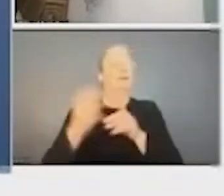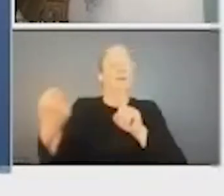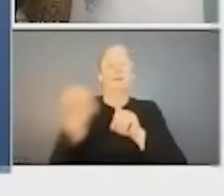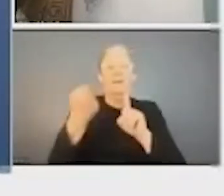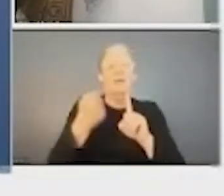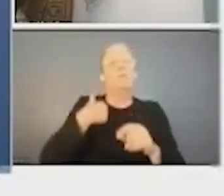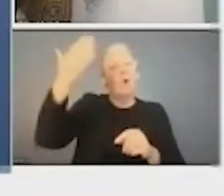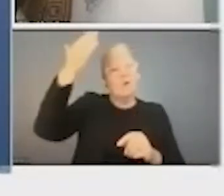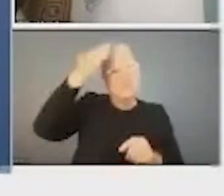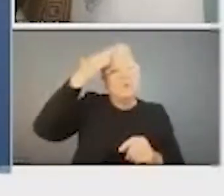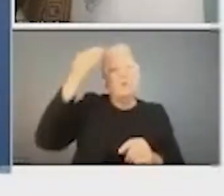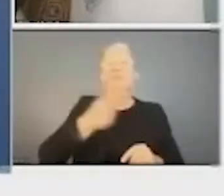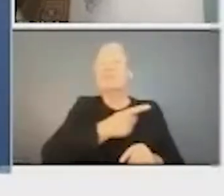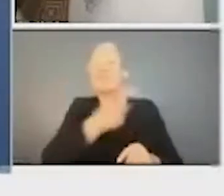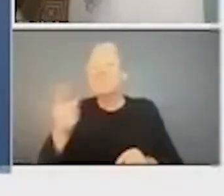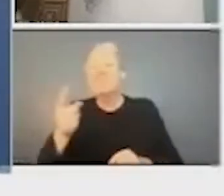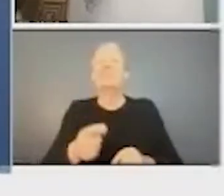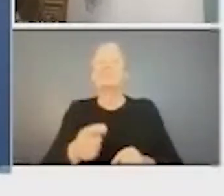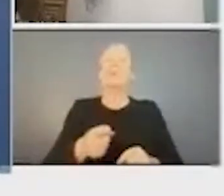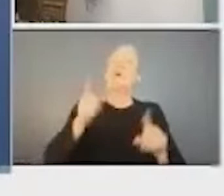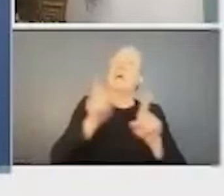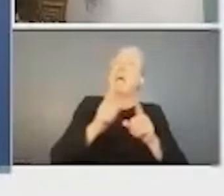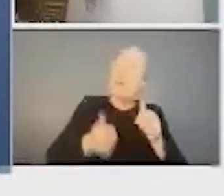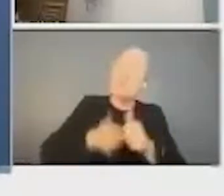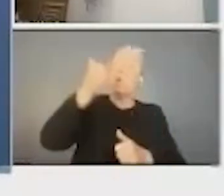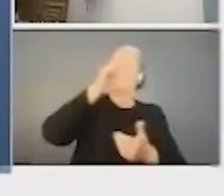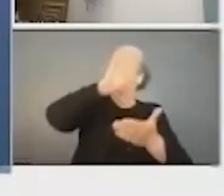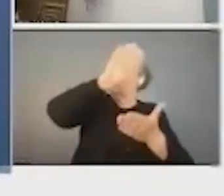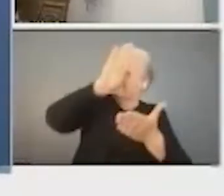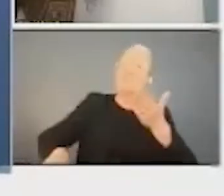وكوفيد 19 أثر في العالم كله،